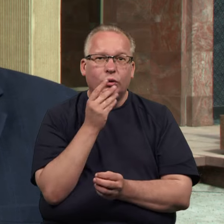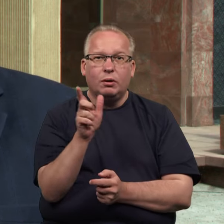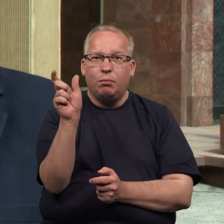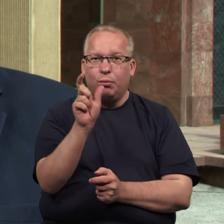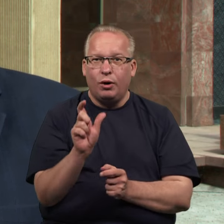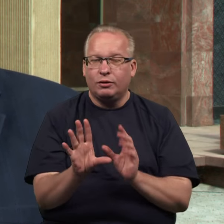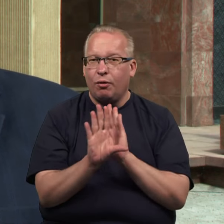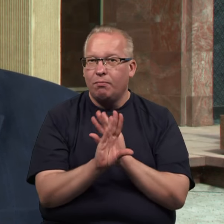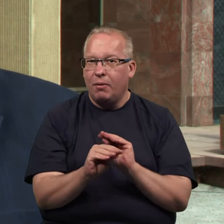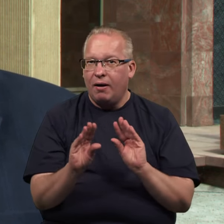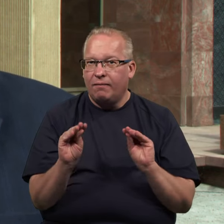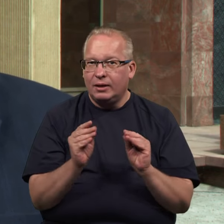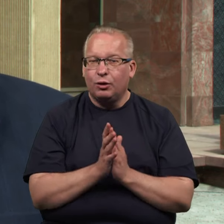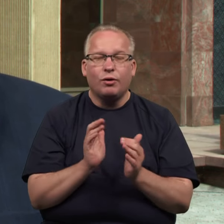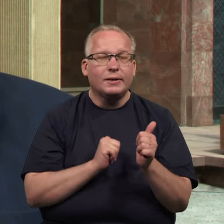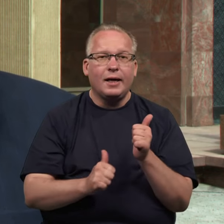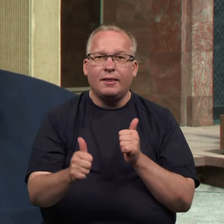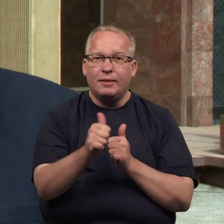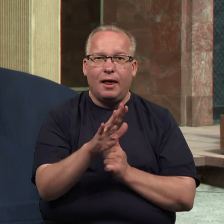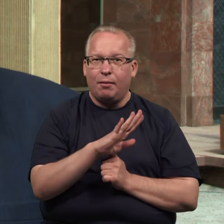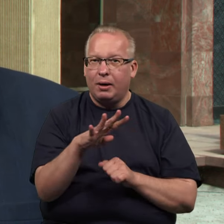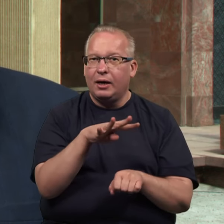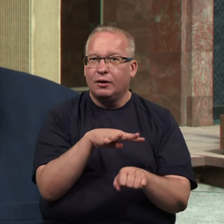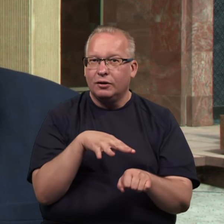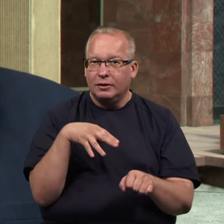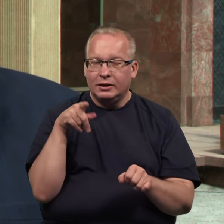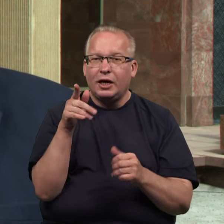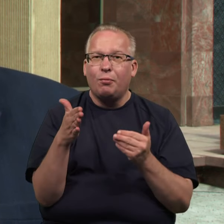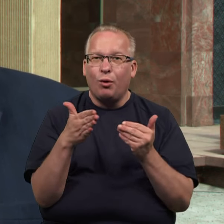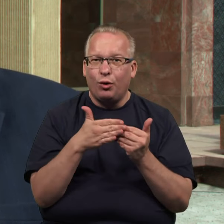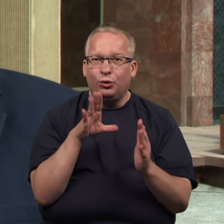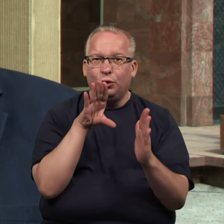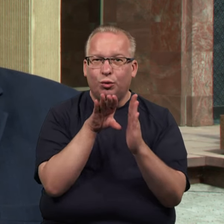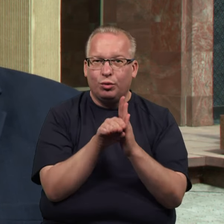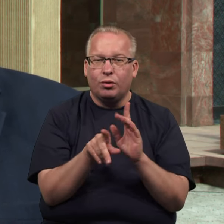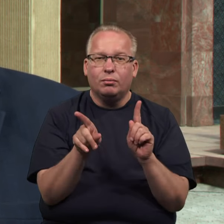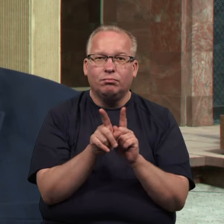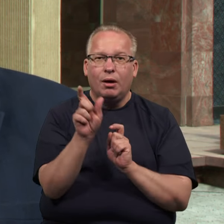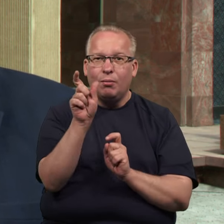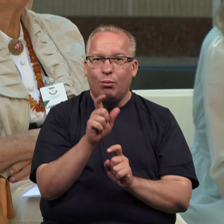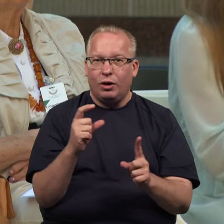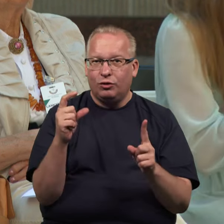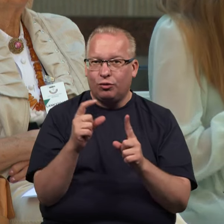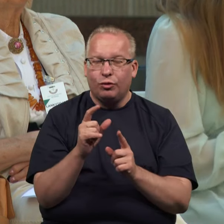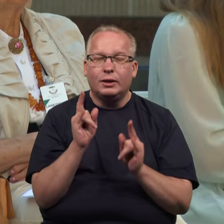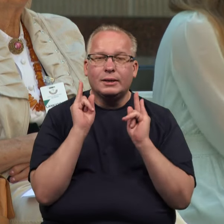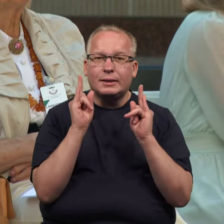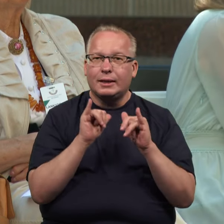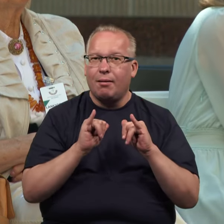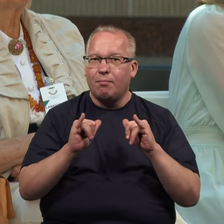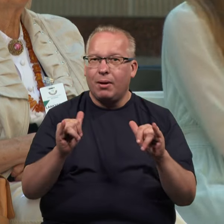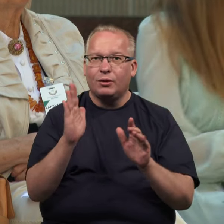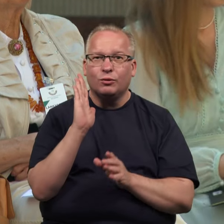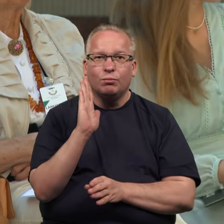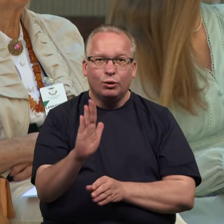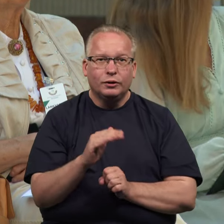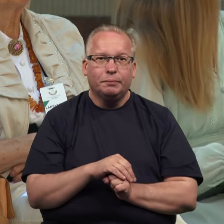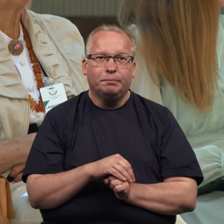poezijos pavasaris neaplenkė ir Seimo erdvių, ir čia nuskambės tas poetinis žodis, kuris,